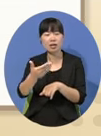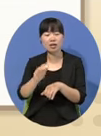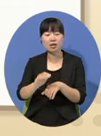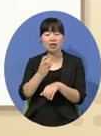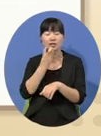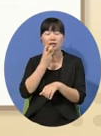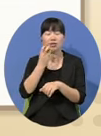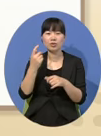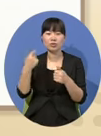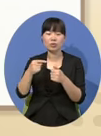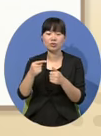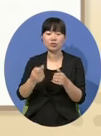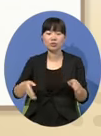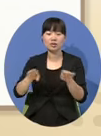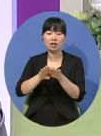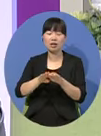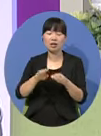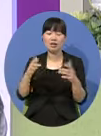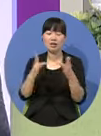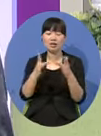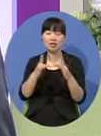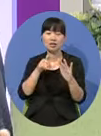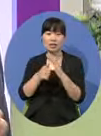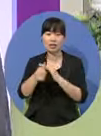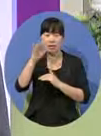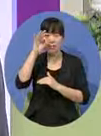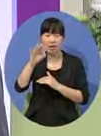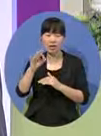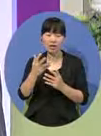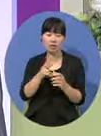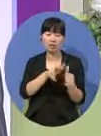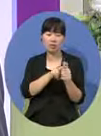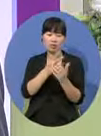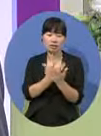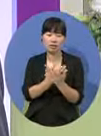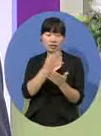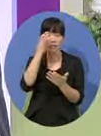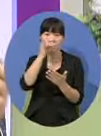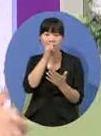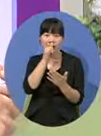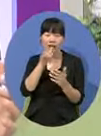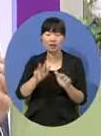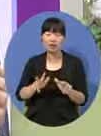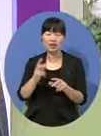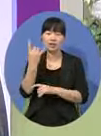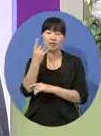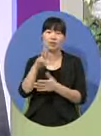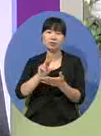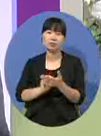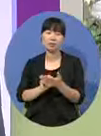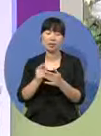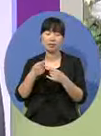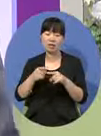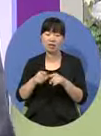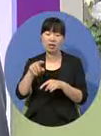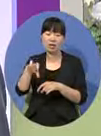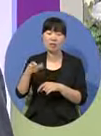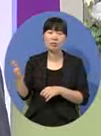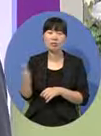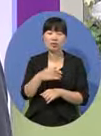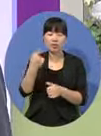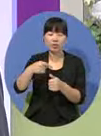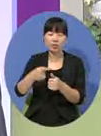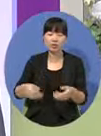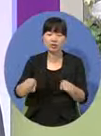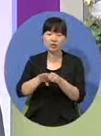서울시 교육청 사이트 들어가시면요. 거기에 이제 자료실이 있습니다. 오. 거기에 이제 기출문제, 평가원부터 해가지고 이제